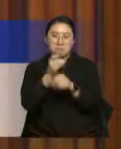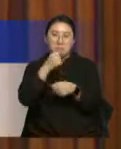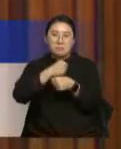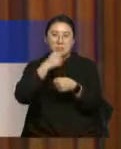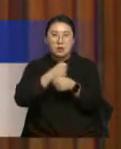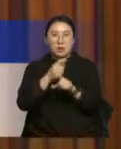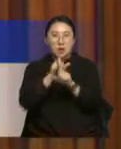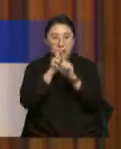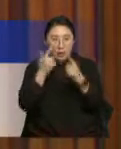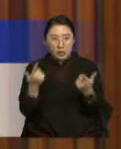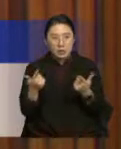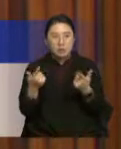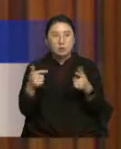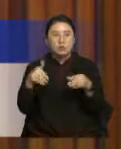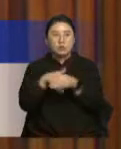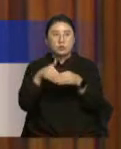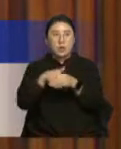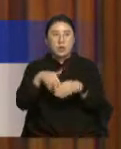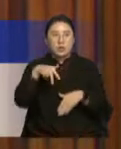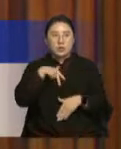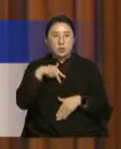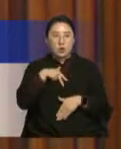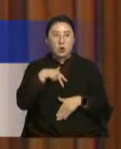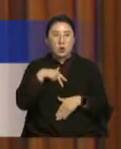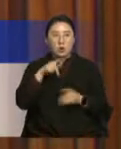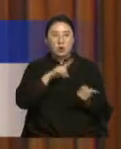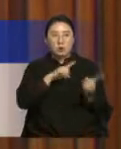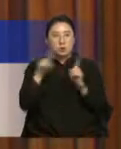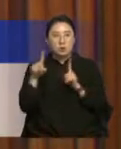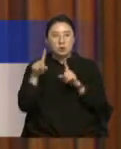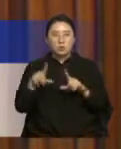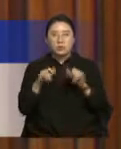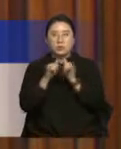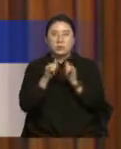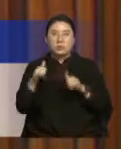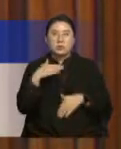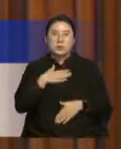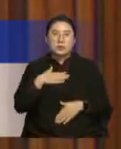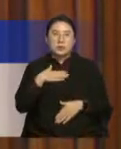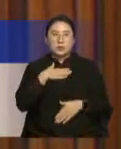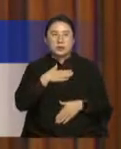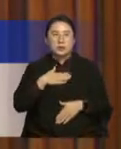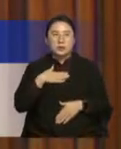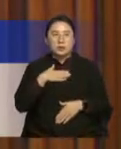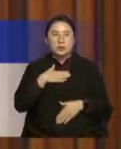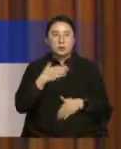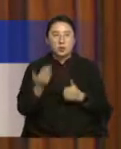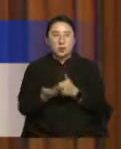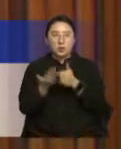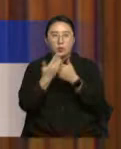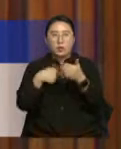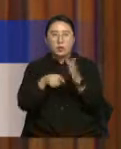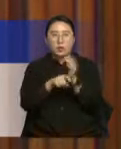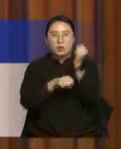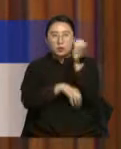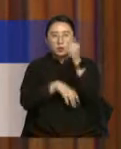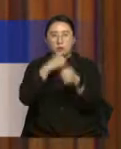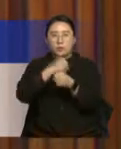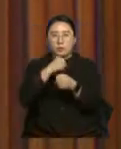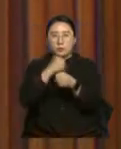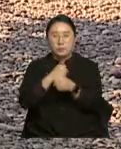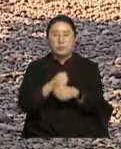아닙니다. 문화 정체성을 살리고 주민들의 심신 함양을 위한 토대를